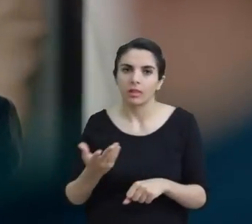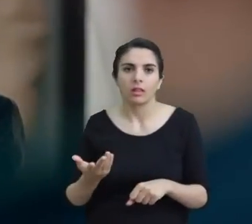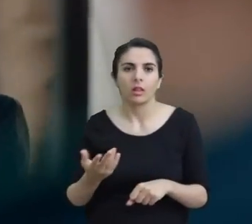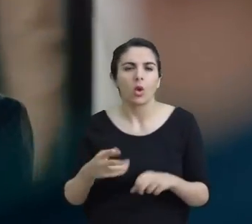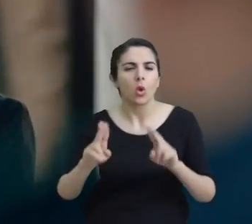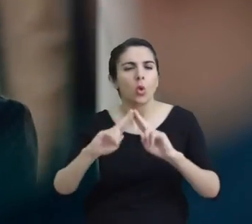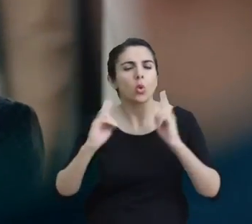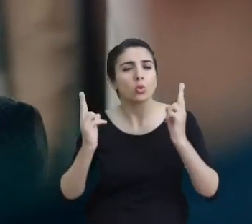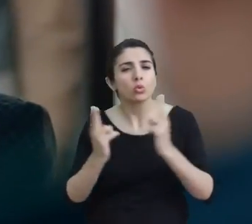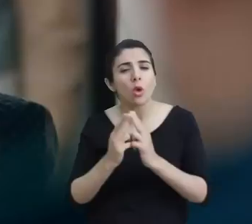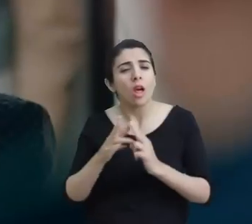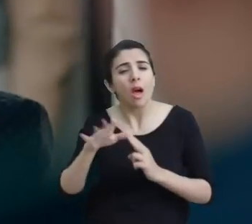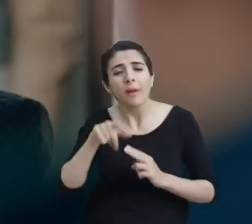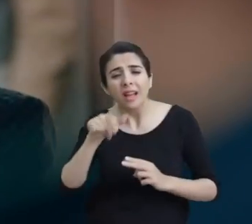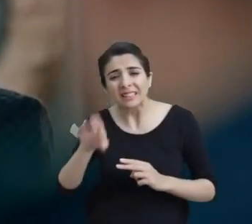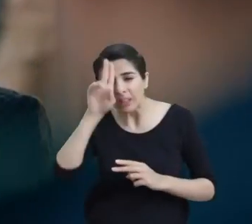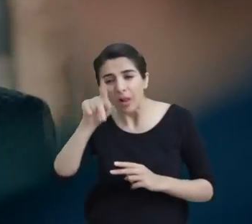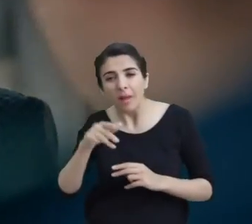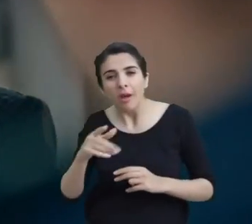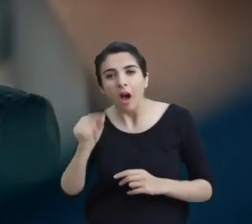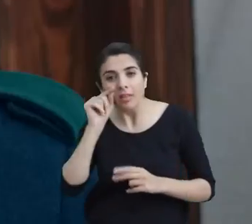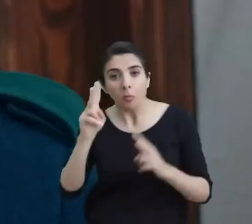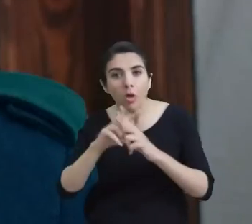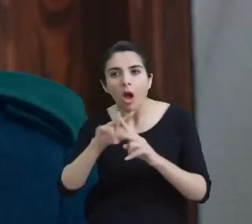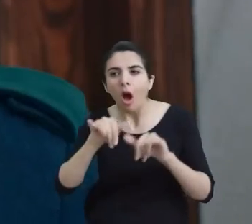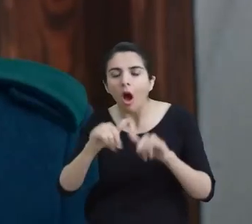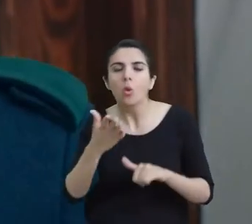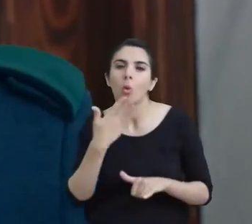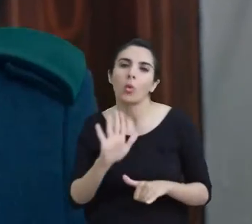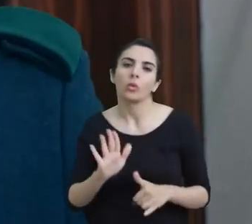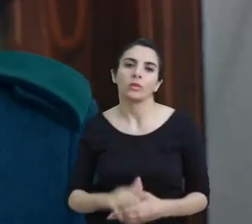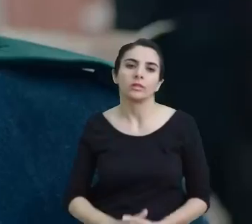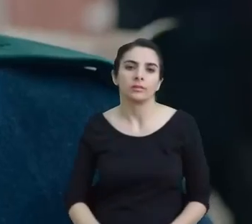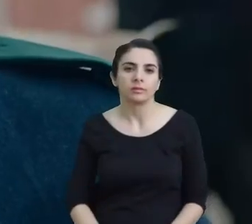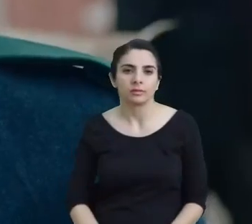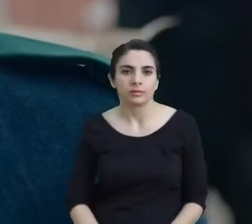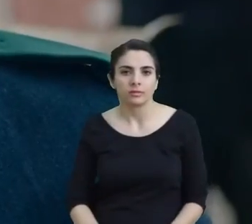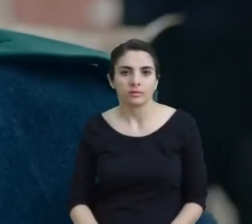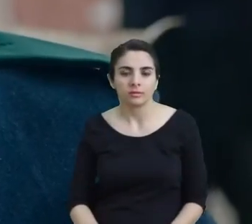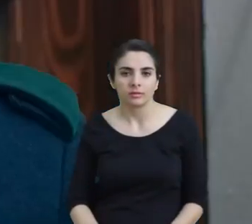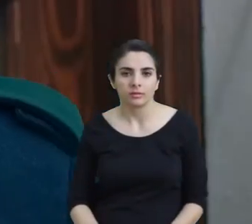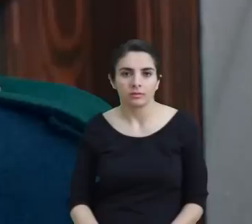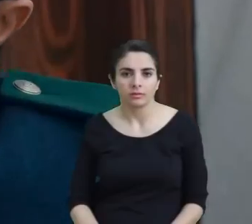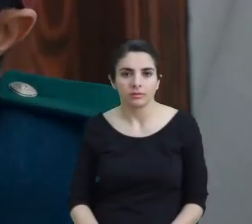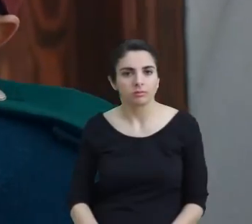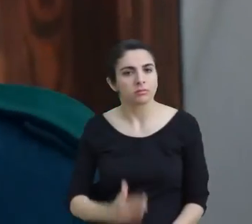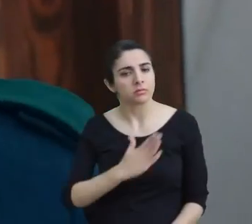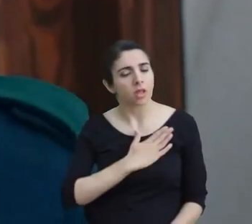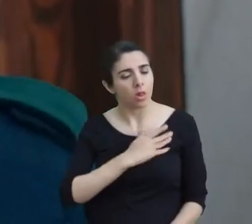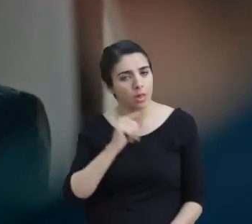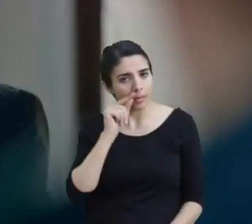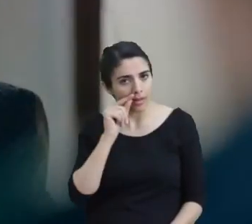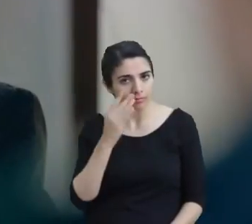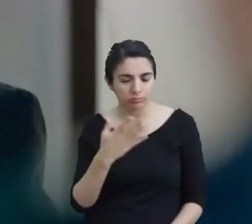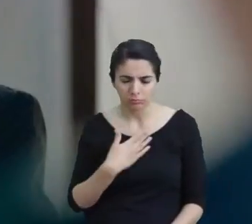billahi dünyada kimse İstanbul zabitlerinin eline su dökemez. İnce kaşlı çeyreğe bakıp omuzlarını dikti. Eyvallah